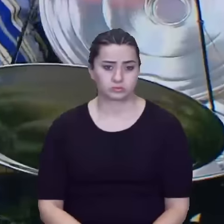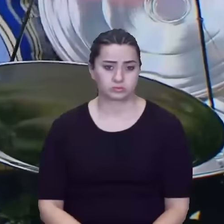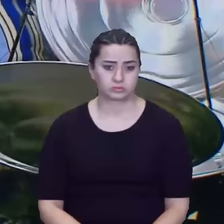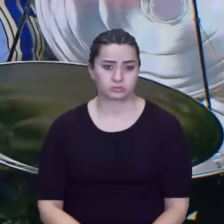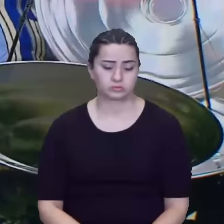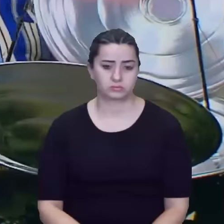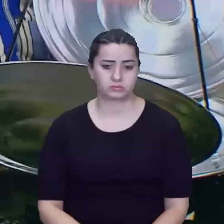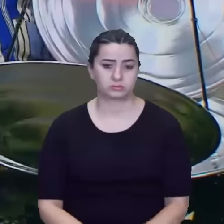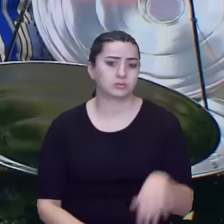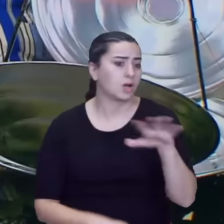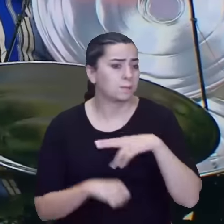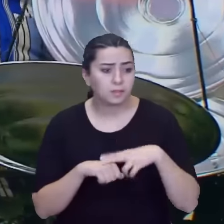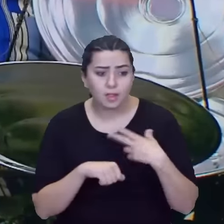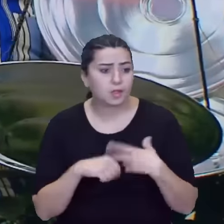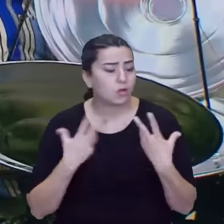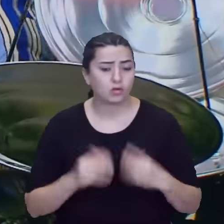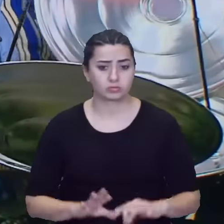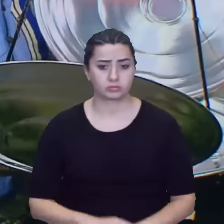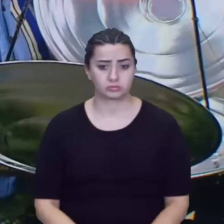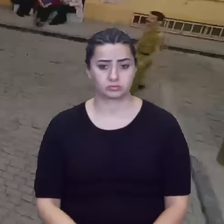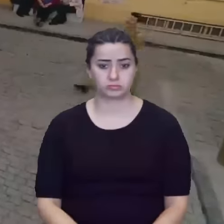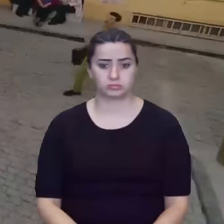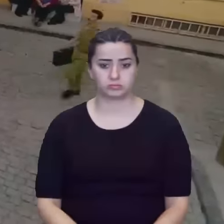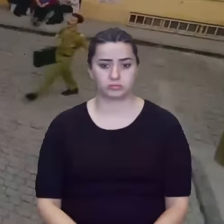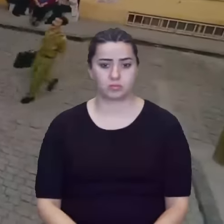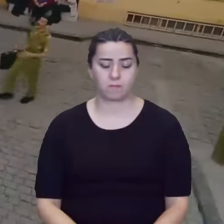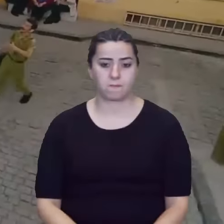sapına lehimlemiş. Her şeyi denedik, her şeyi denedik ya.